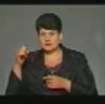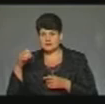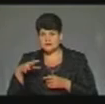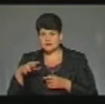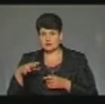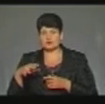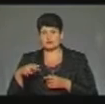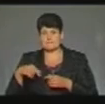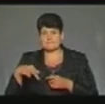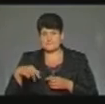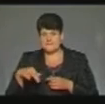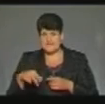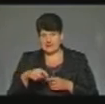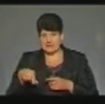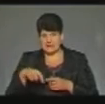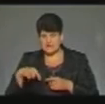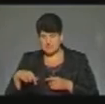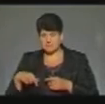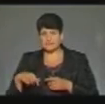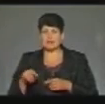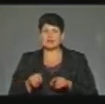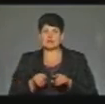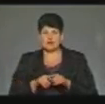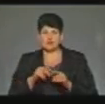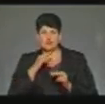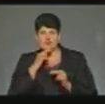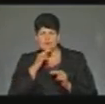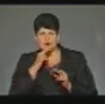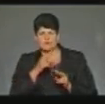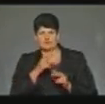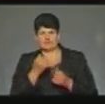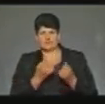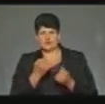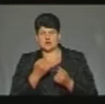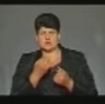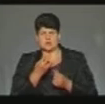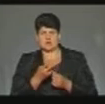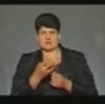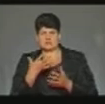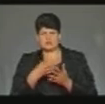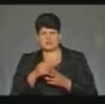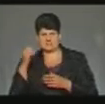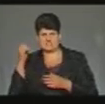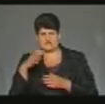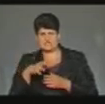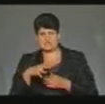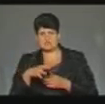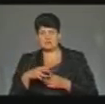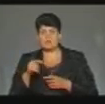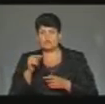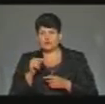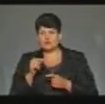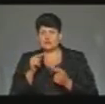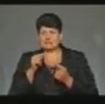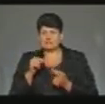зебру пішохідного переходу, так і привертають увагу водія своїм світінням. Тобто вони відповідно